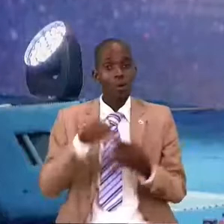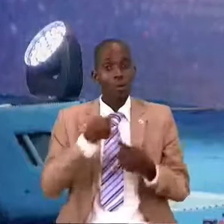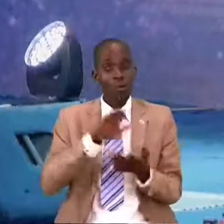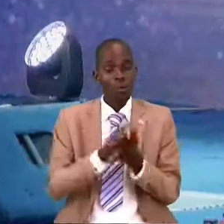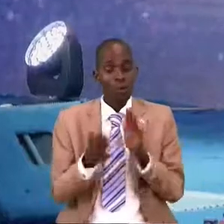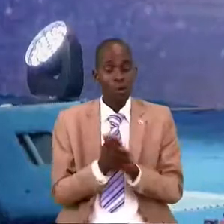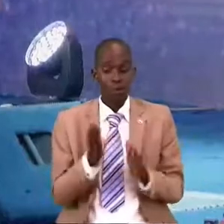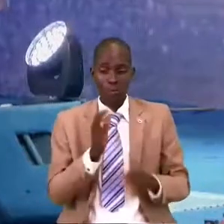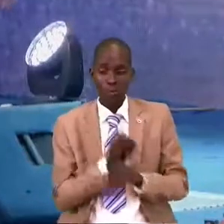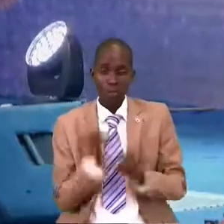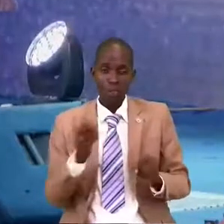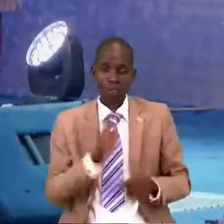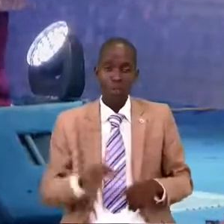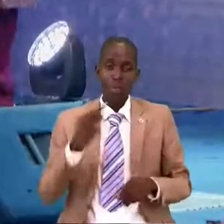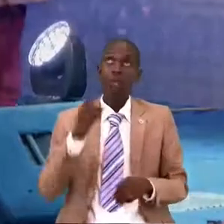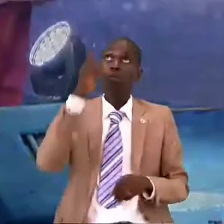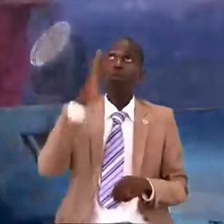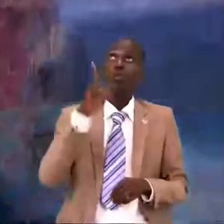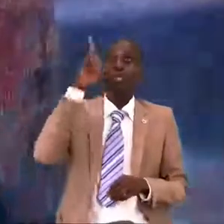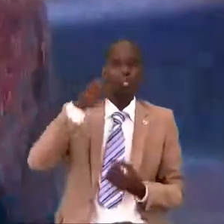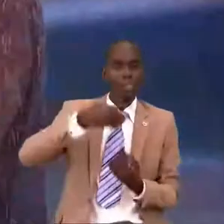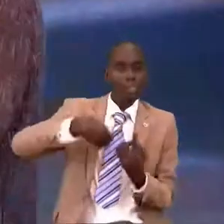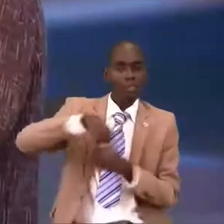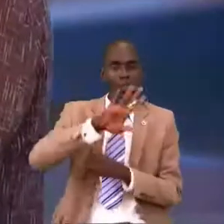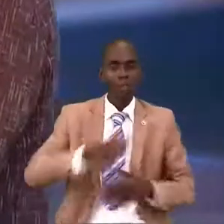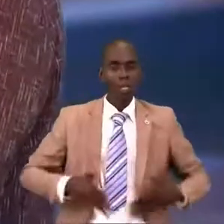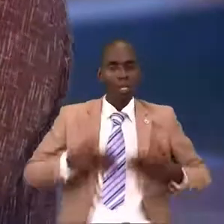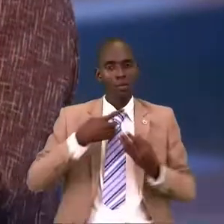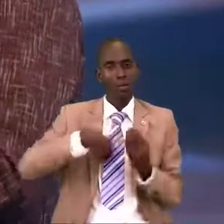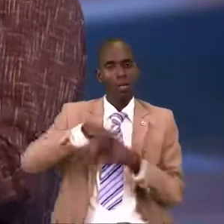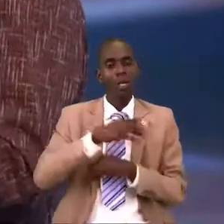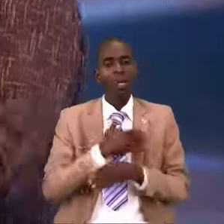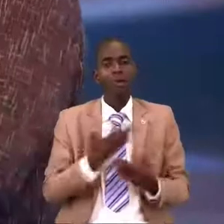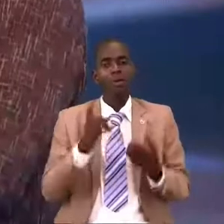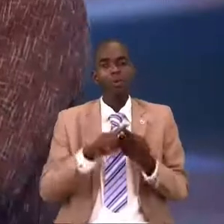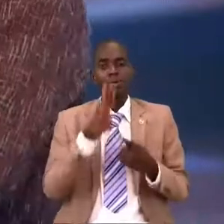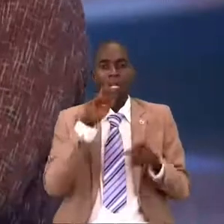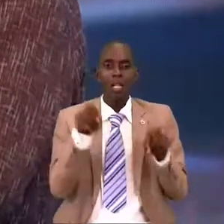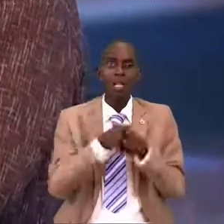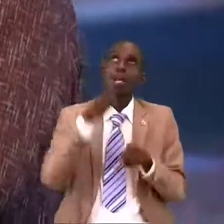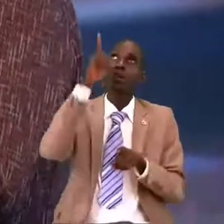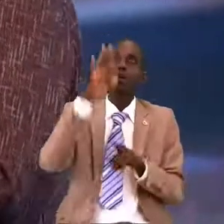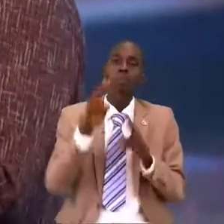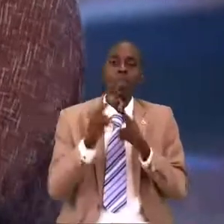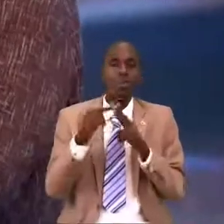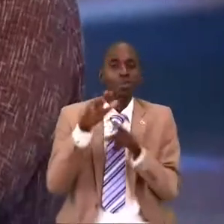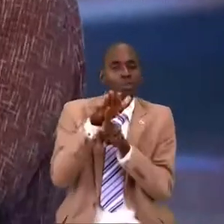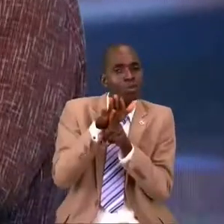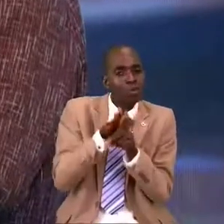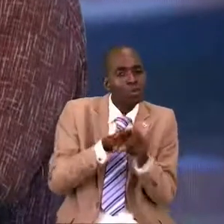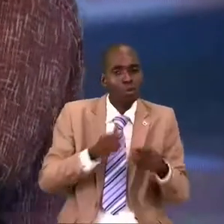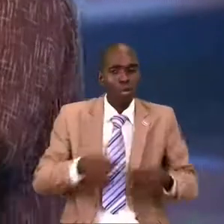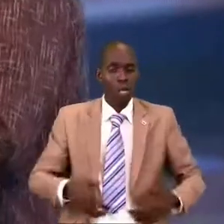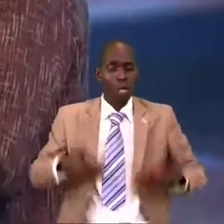à la colère. Et quand nous sommes enfants de Dieu, nous ne cherchons pas des chances pour être en colère.